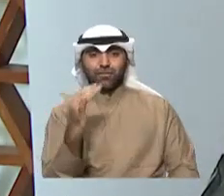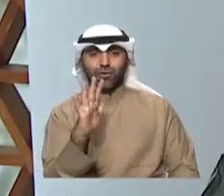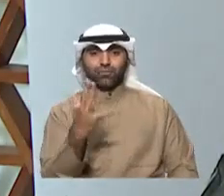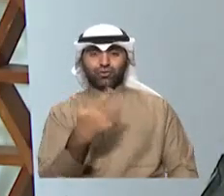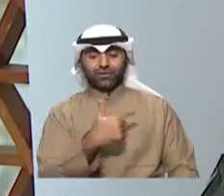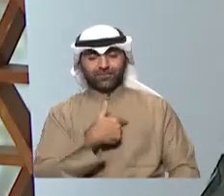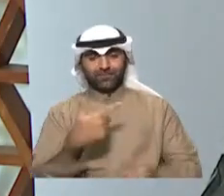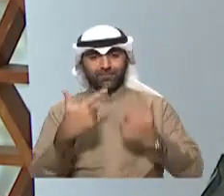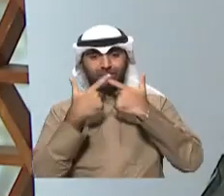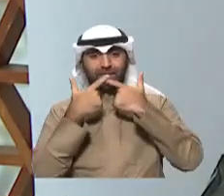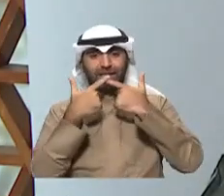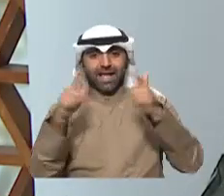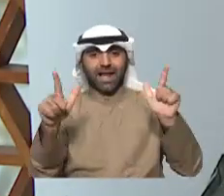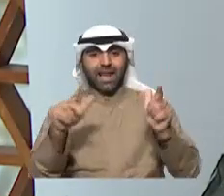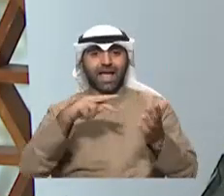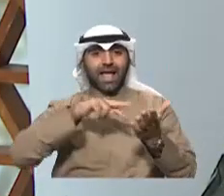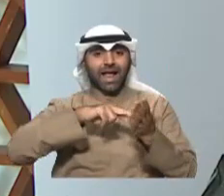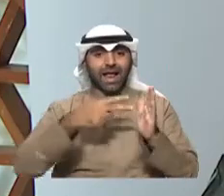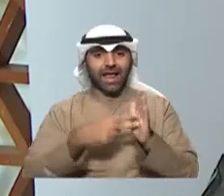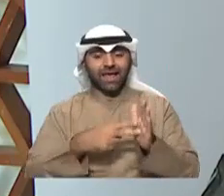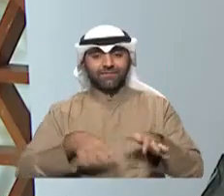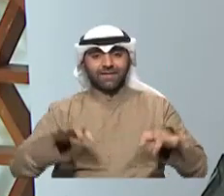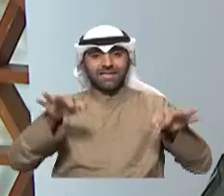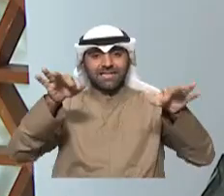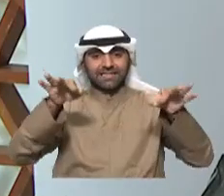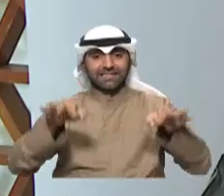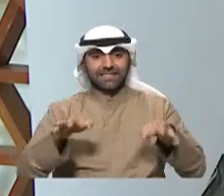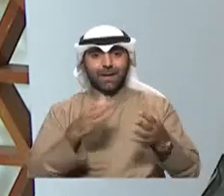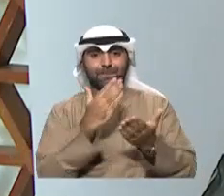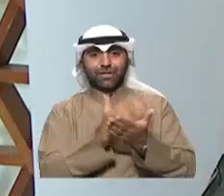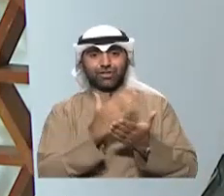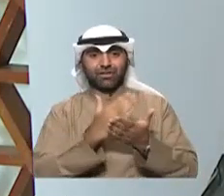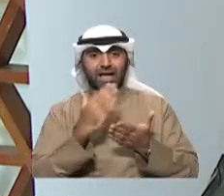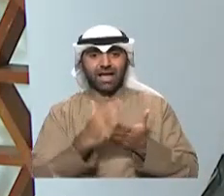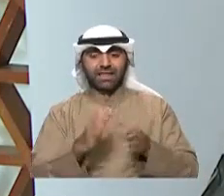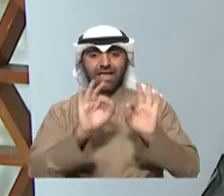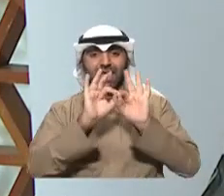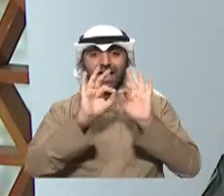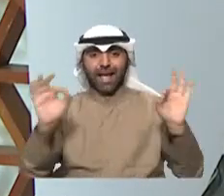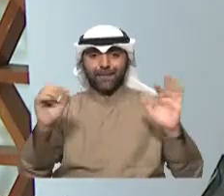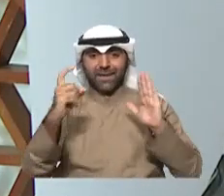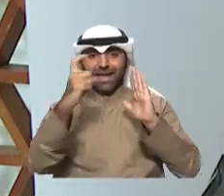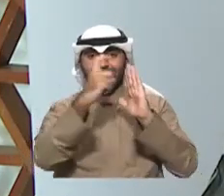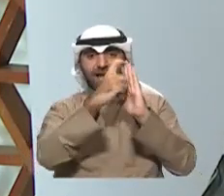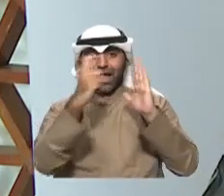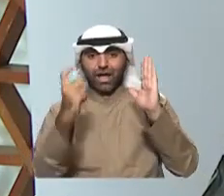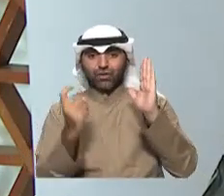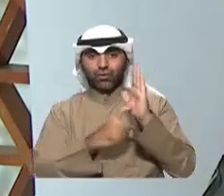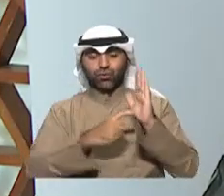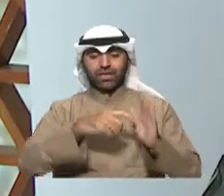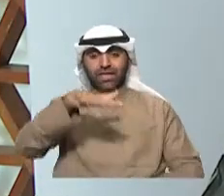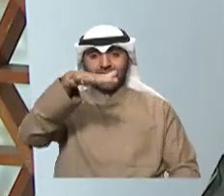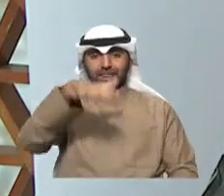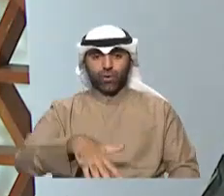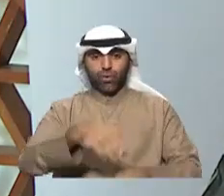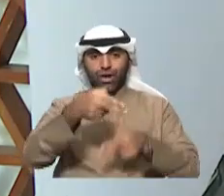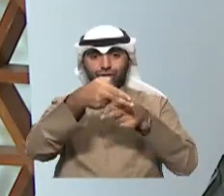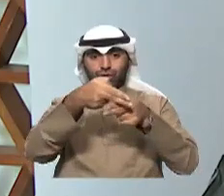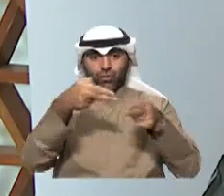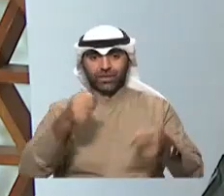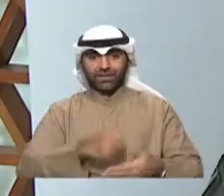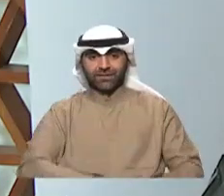أنشطتها كصحافة إلكترونية أو إخبارية أو وكالات أنباء إلكترونية أو مواقع وسائل إعلامية وتجارية